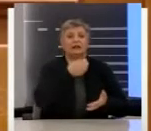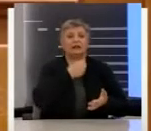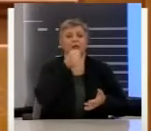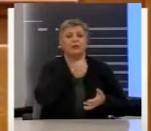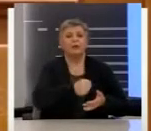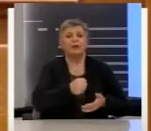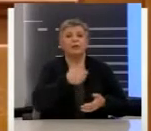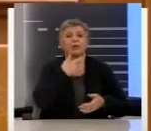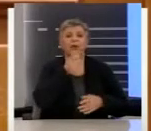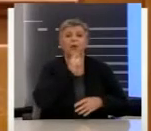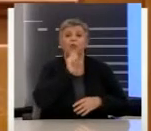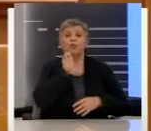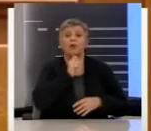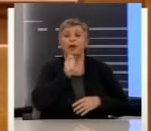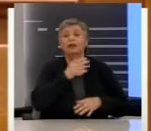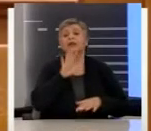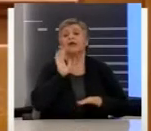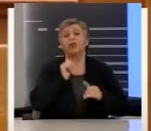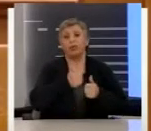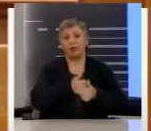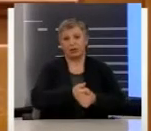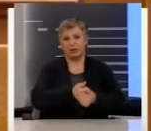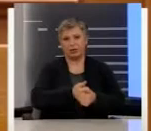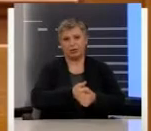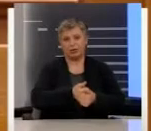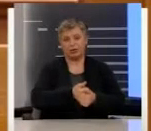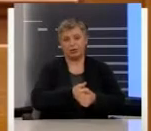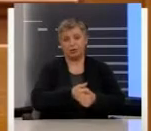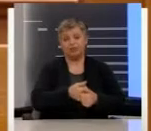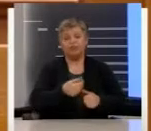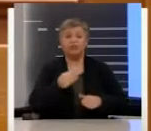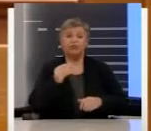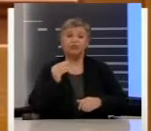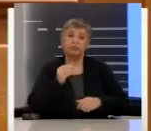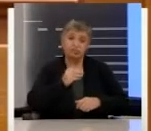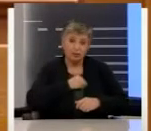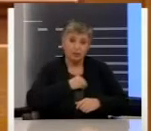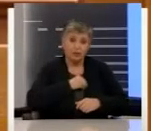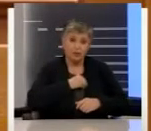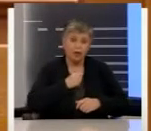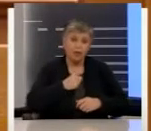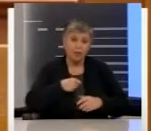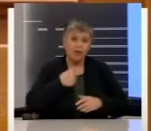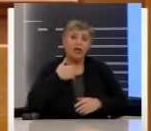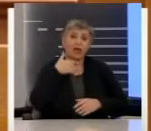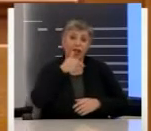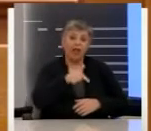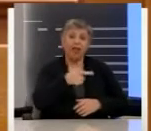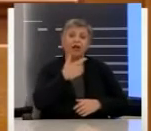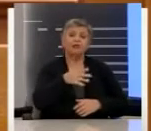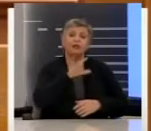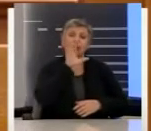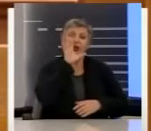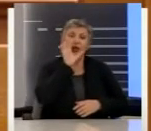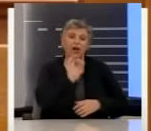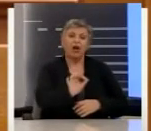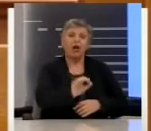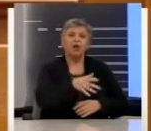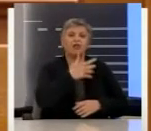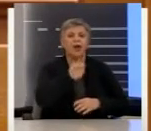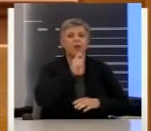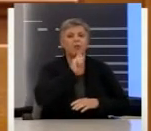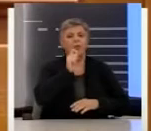διότι δυστυχώς η Εκκλησία και πολιτεύεται. Και εμένα δεν με ενοχλεί τόσο